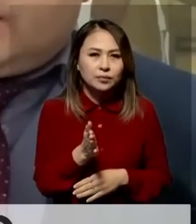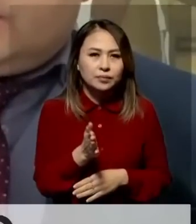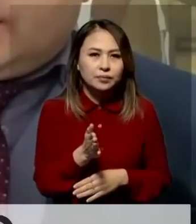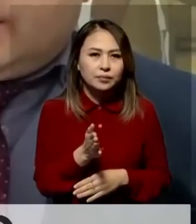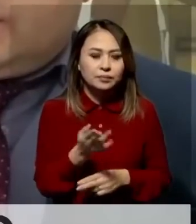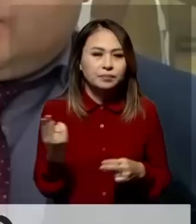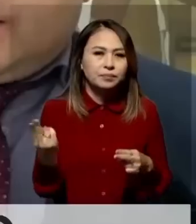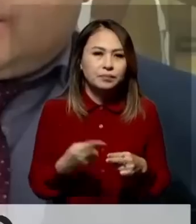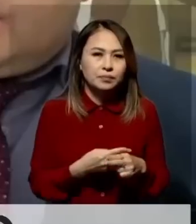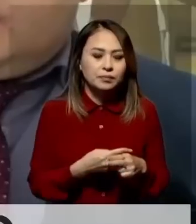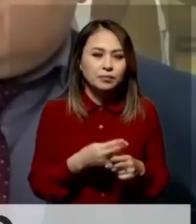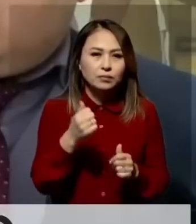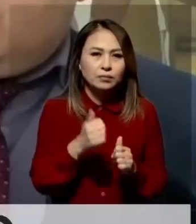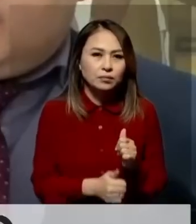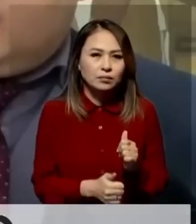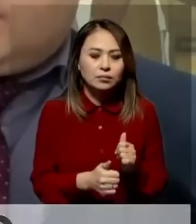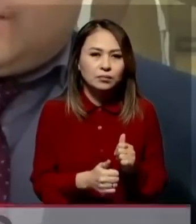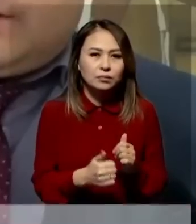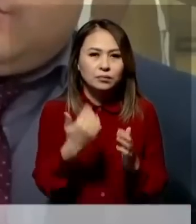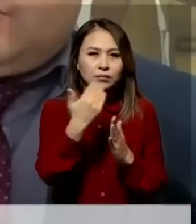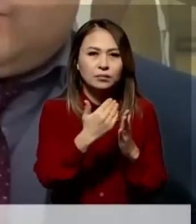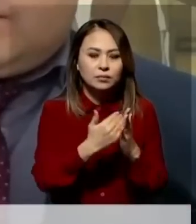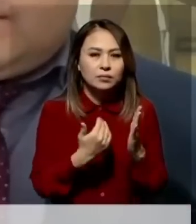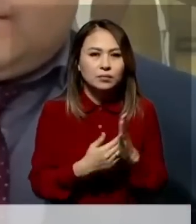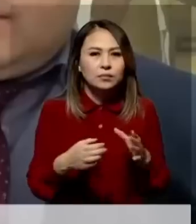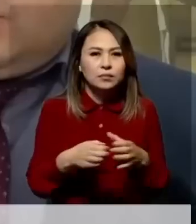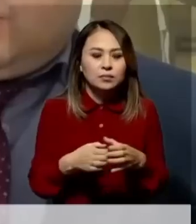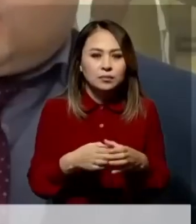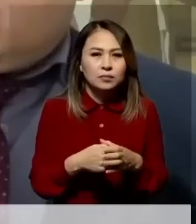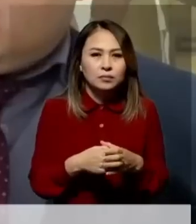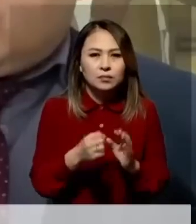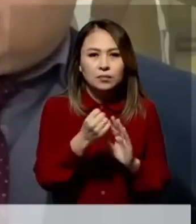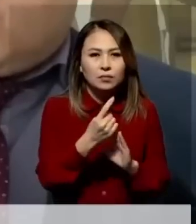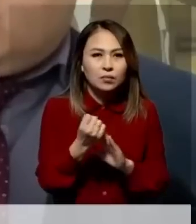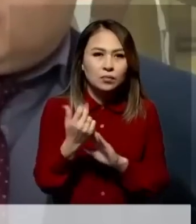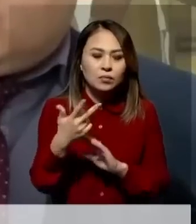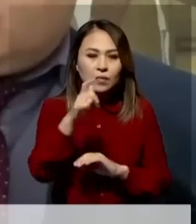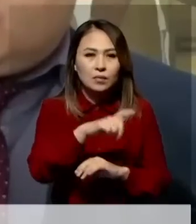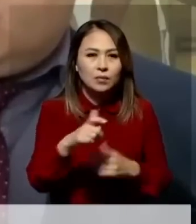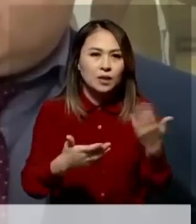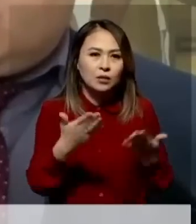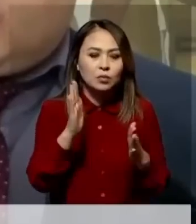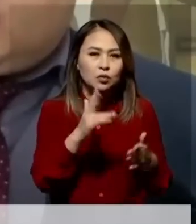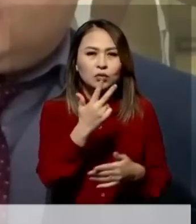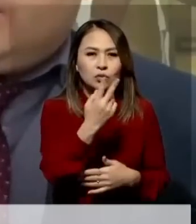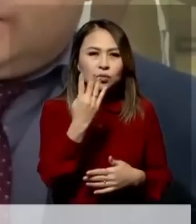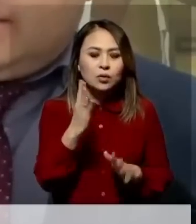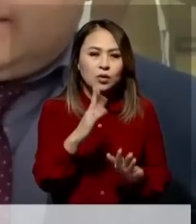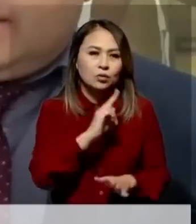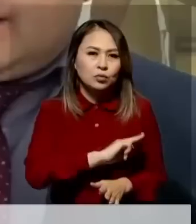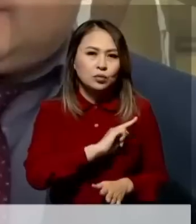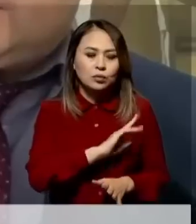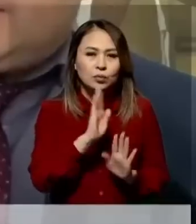отырған жаңағы әрбір бөлімде, бір департаменттің бөлімдерінде 11-13 адам отырған болса, соның ішінде 3-4-ке ғана жұмыс істейді